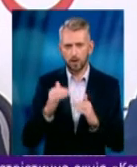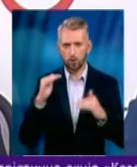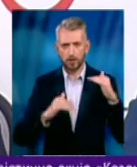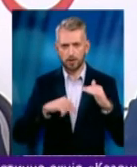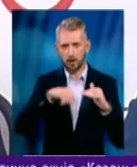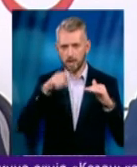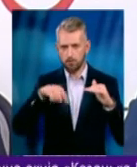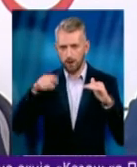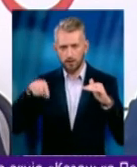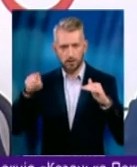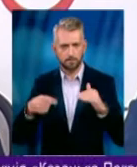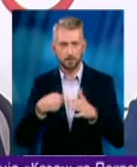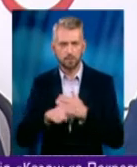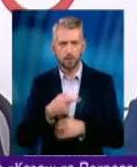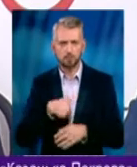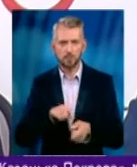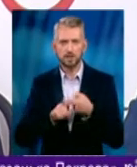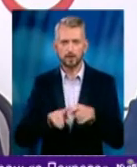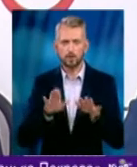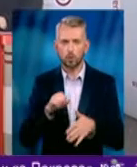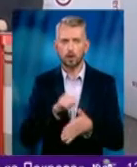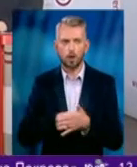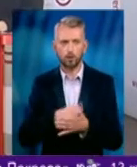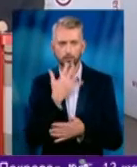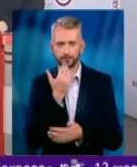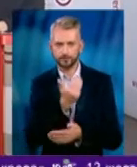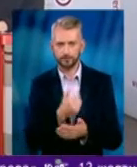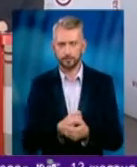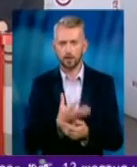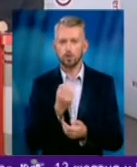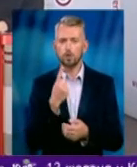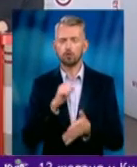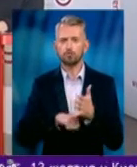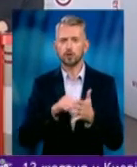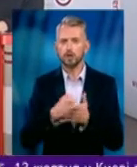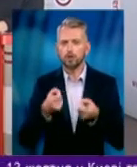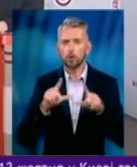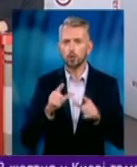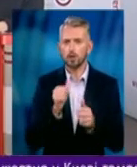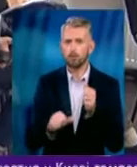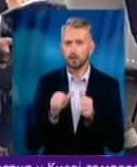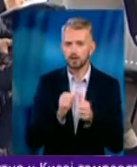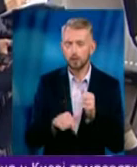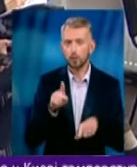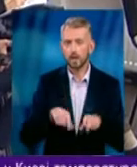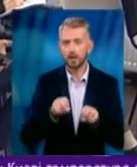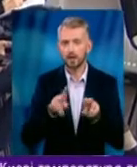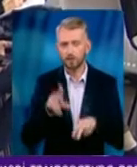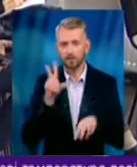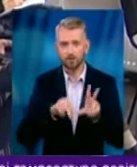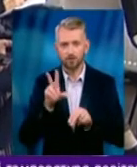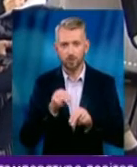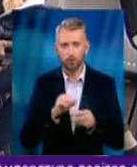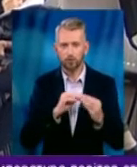что ну, мы бы зависели только от внешнего рынка. Ще однією з причин здорожчання бензину деякі експерти